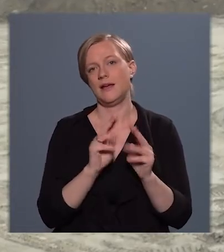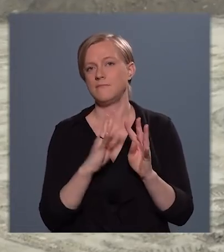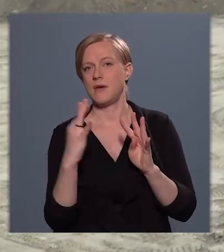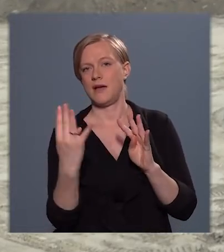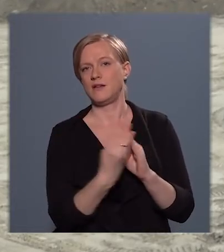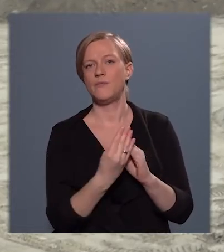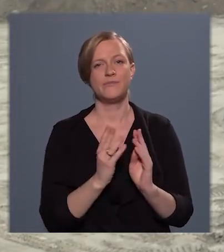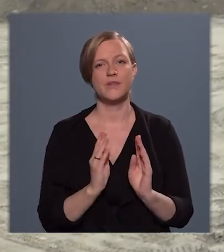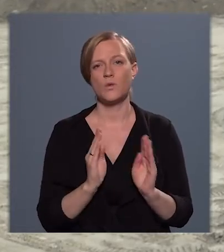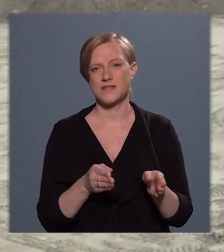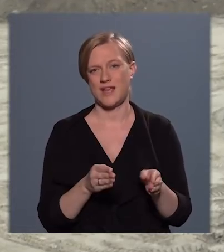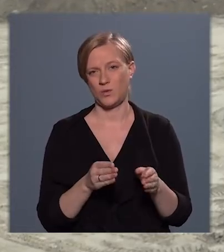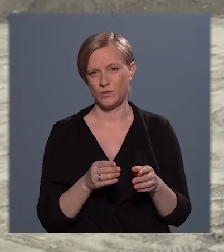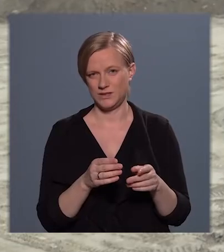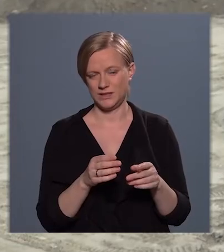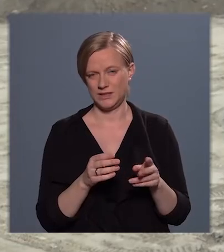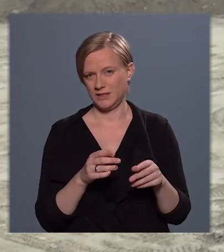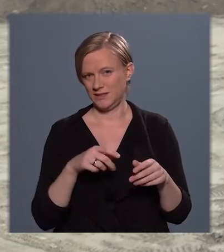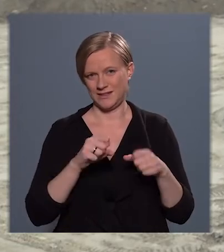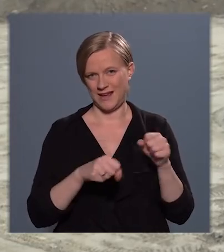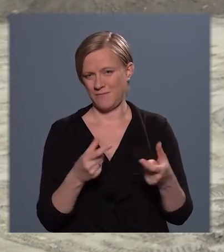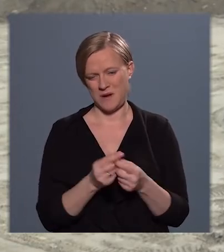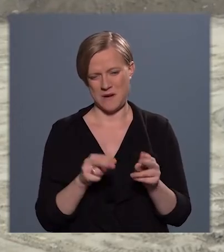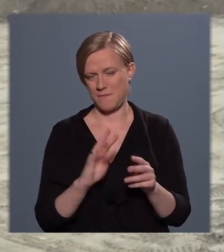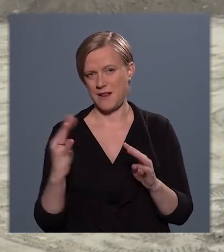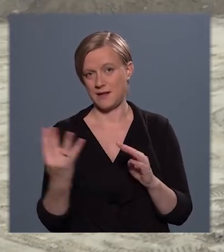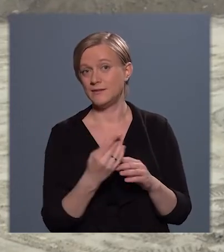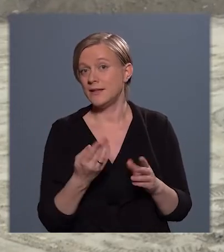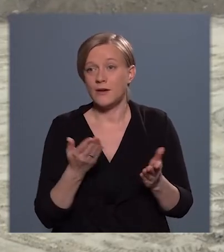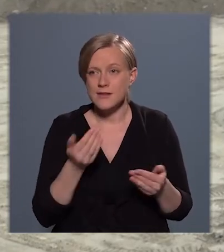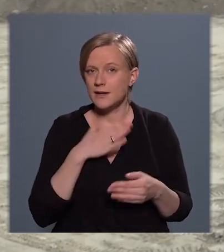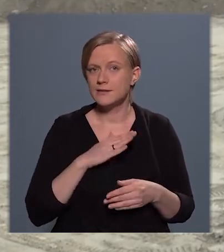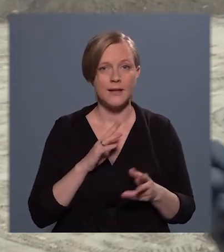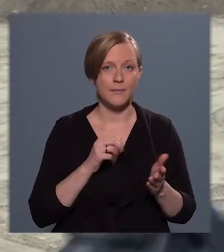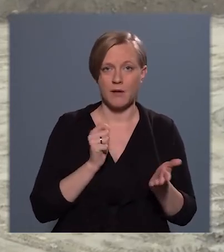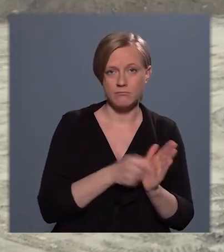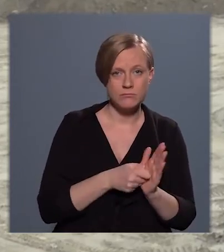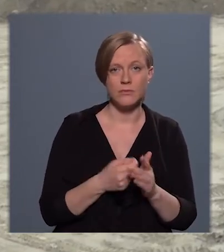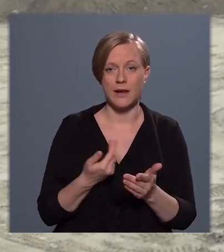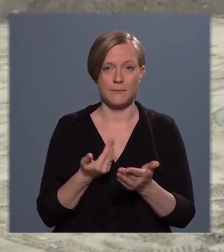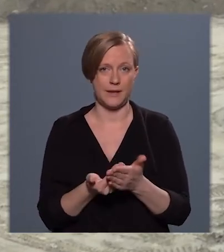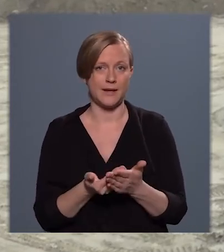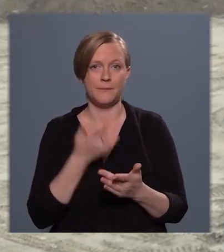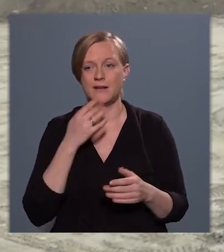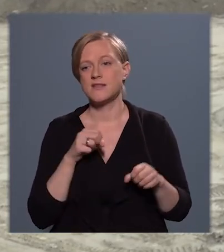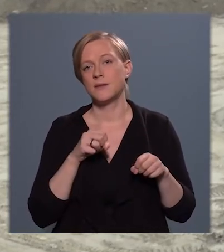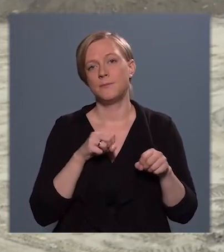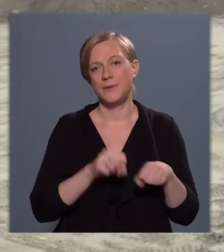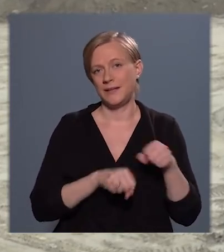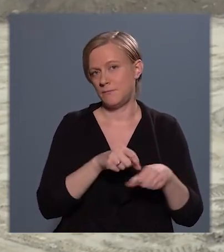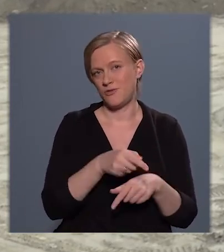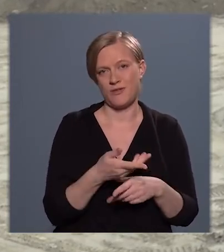kerékpár nem lehet felvenni a pályára, de aki szeretne itt menni, nem kell beruházni, a bérelhető. Ahogy a spinning terembe sem viszett magammal a spinninget, oda